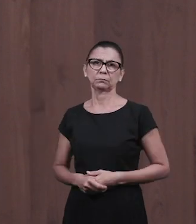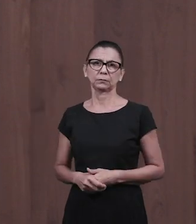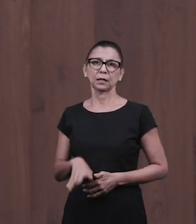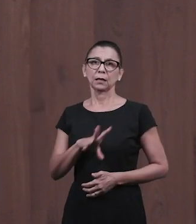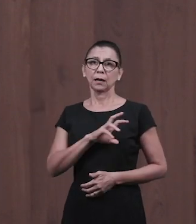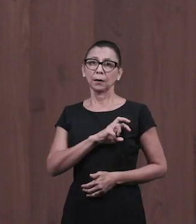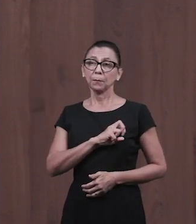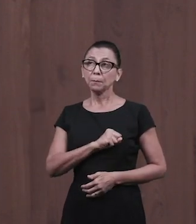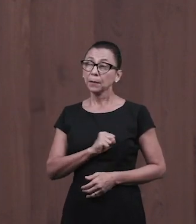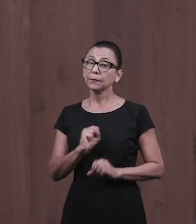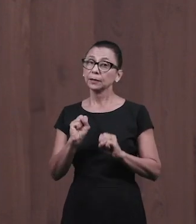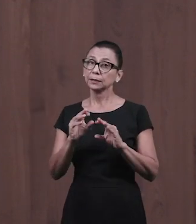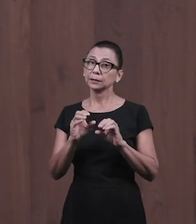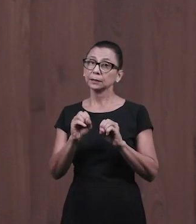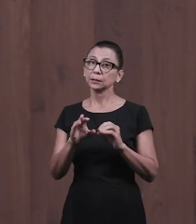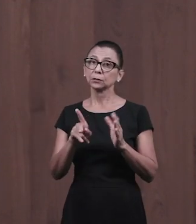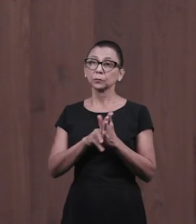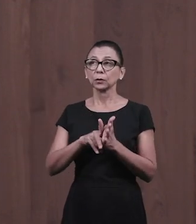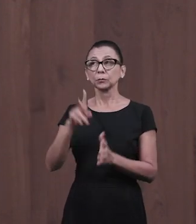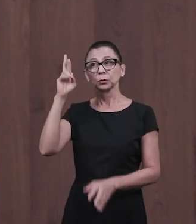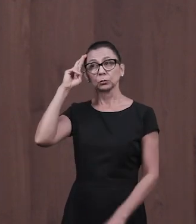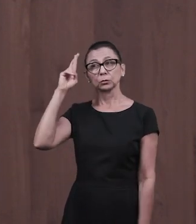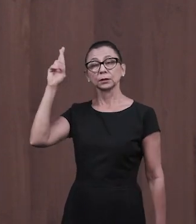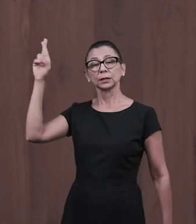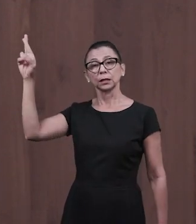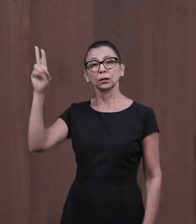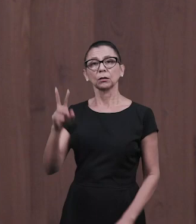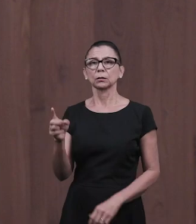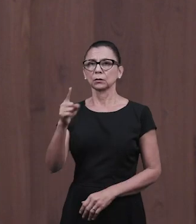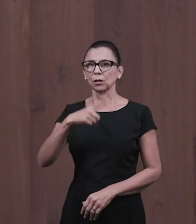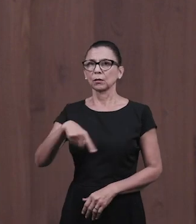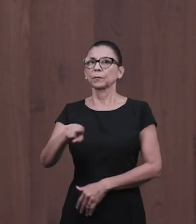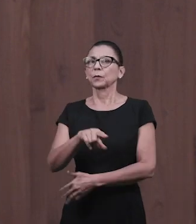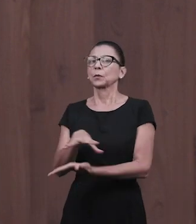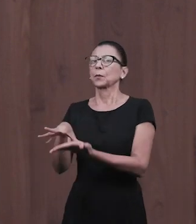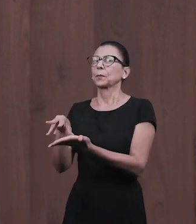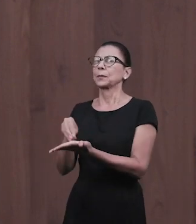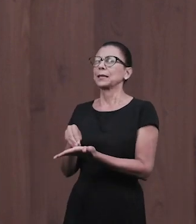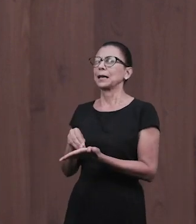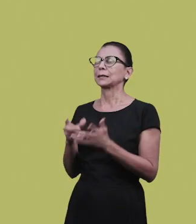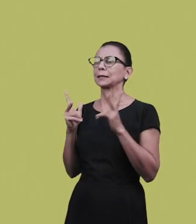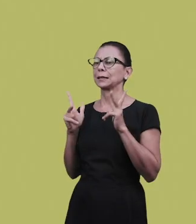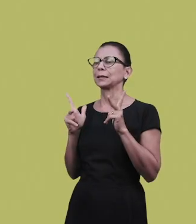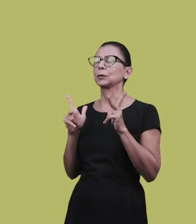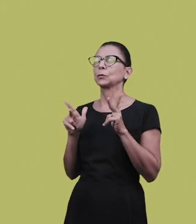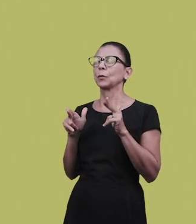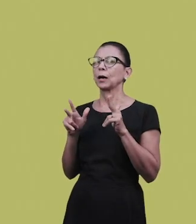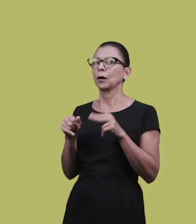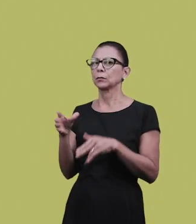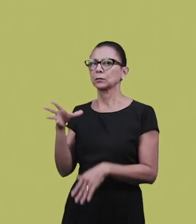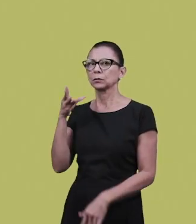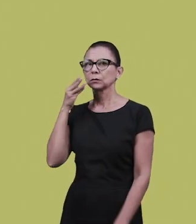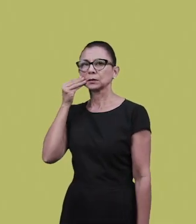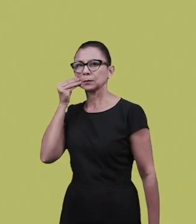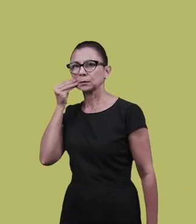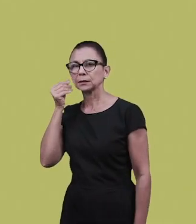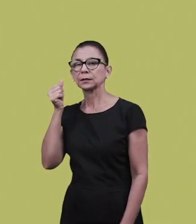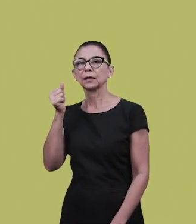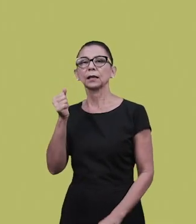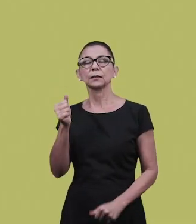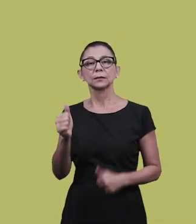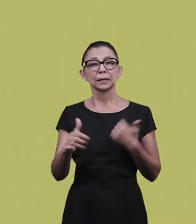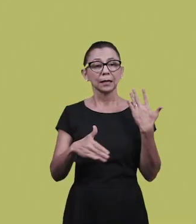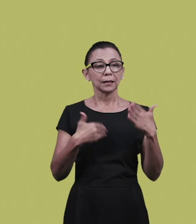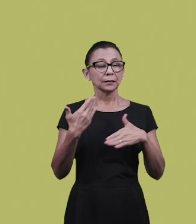nous puissions être comme ça, comme Josué, que nous puissions nous efforcer et avoir la joie à obéir à la parole de